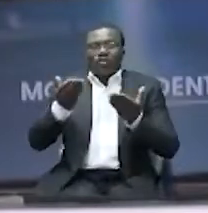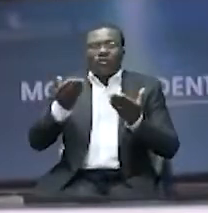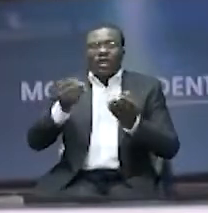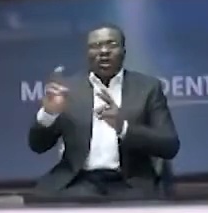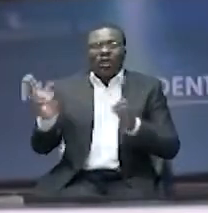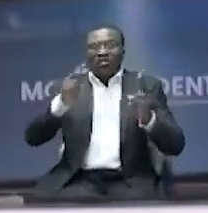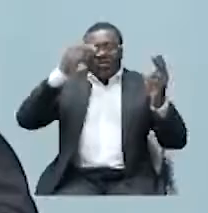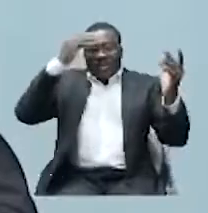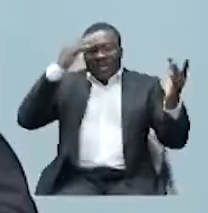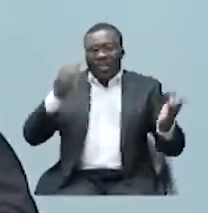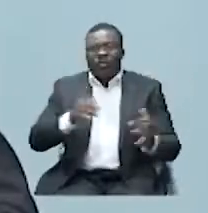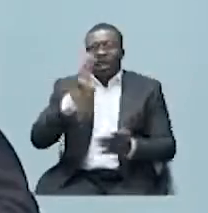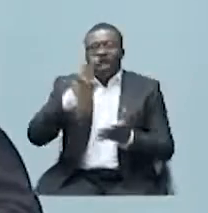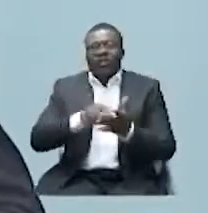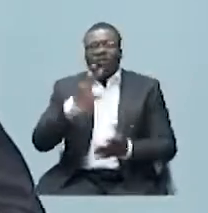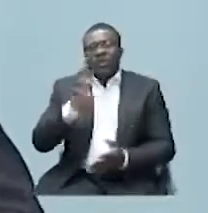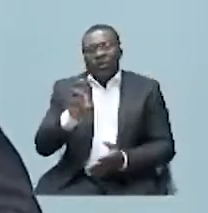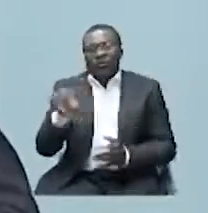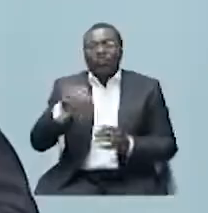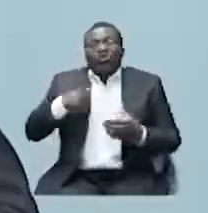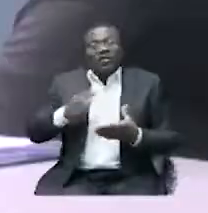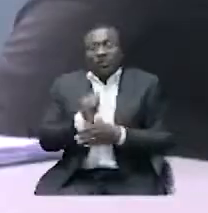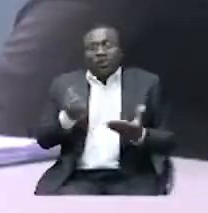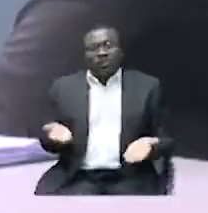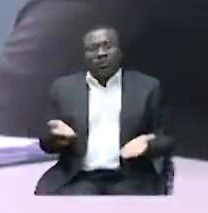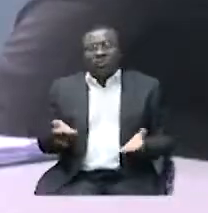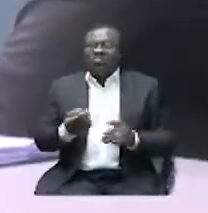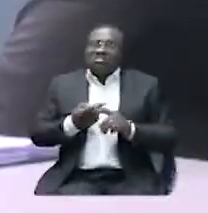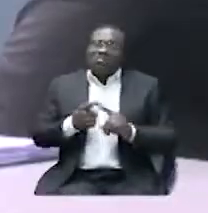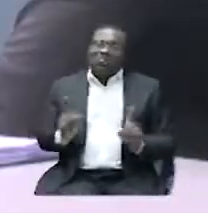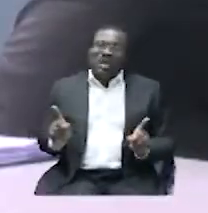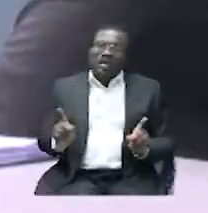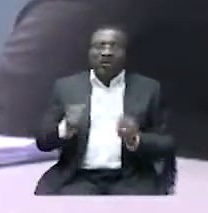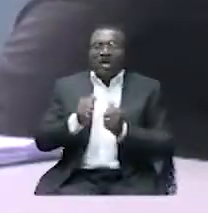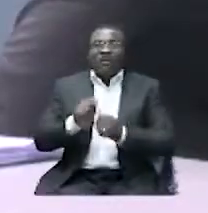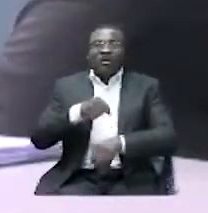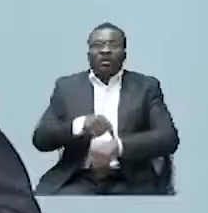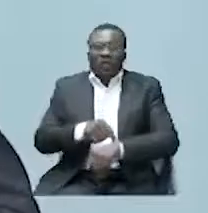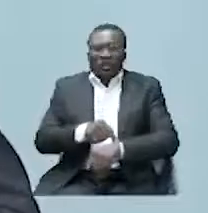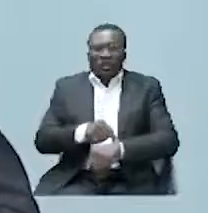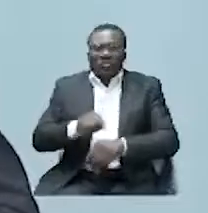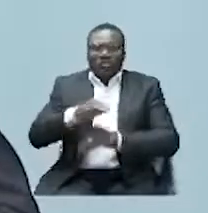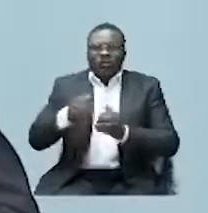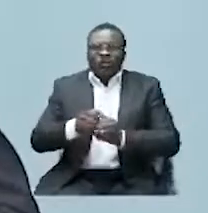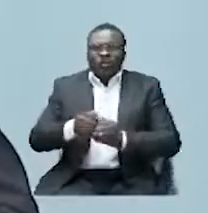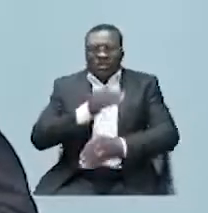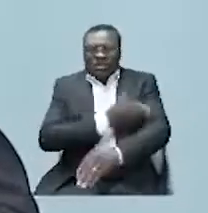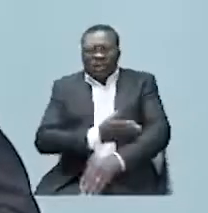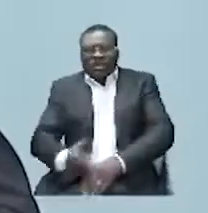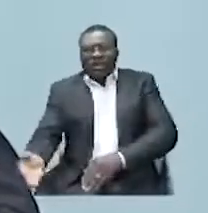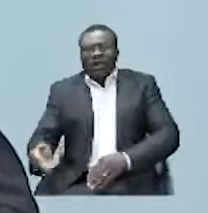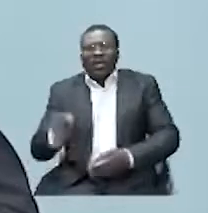d'espoir en 2006. Nous y avons tous cru. Et puis, au fil du temps, la situation s'est dégradée au